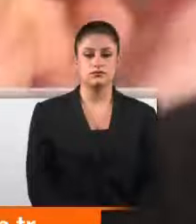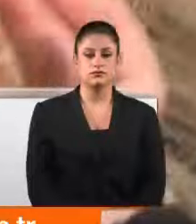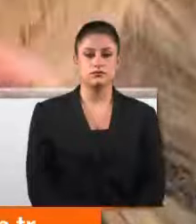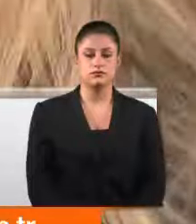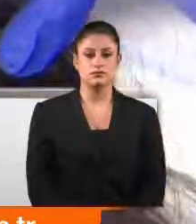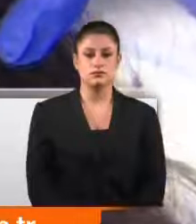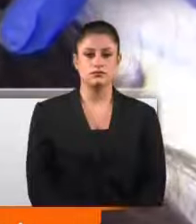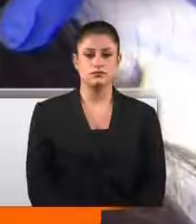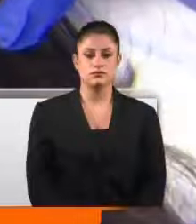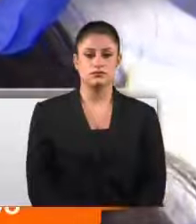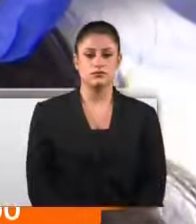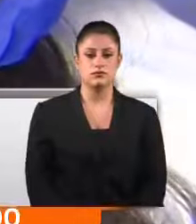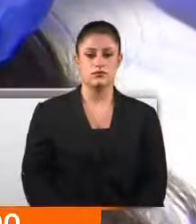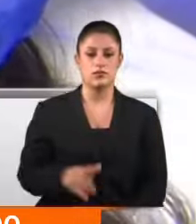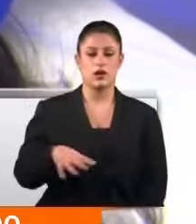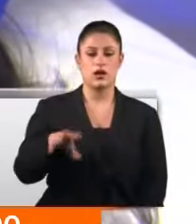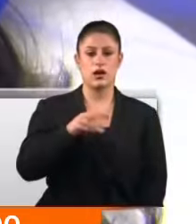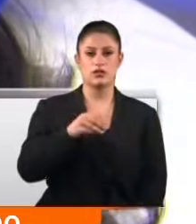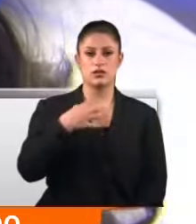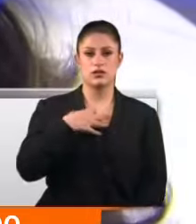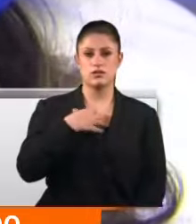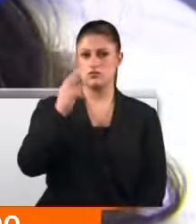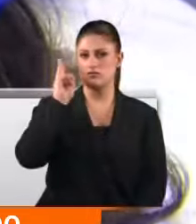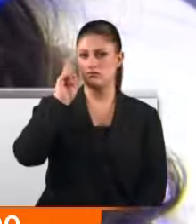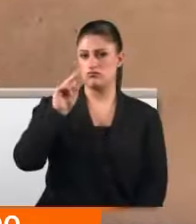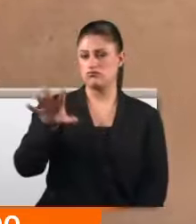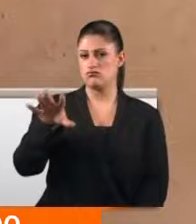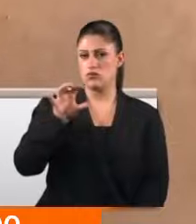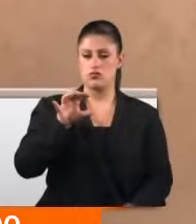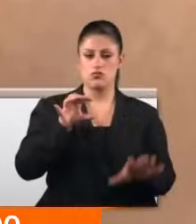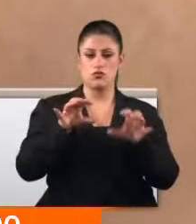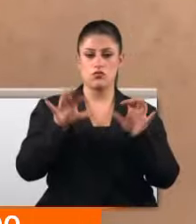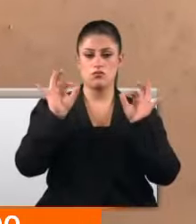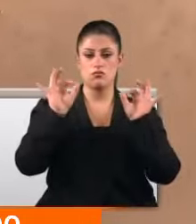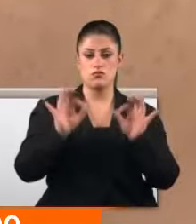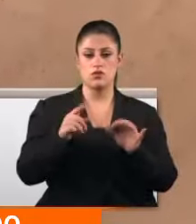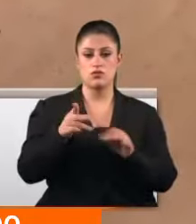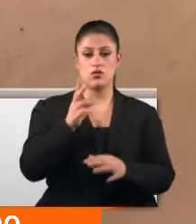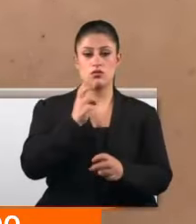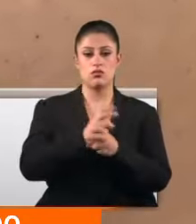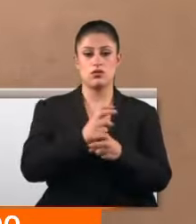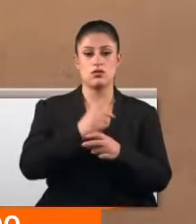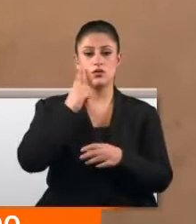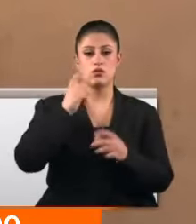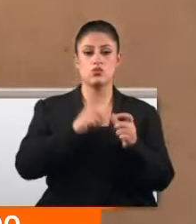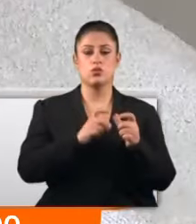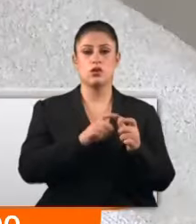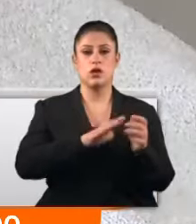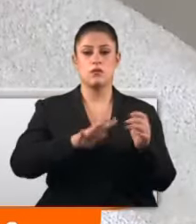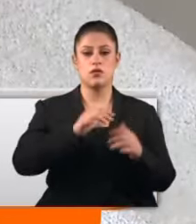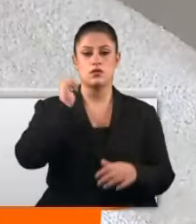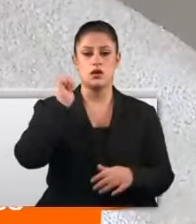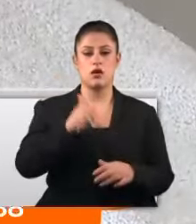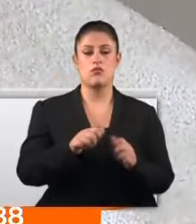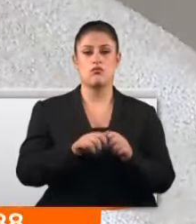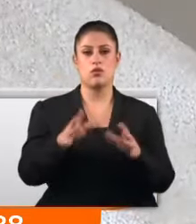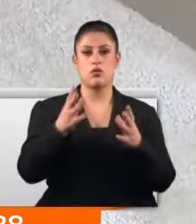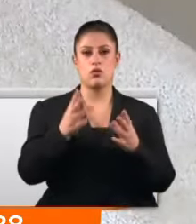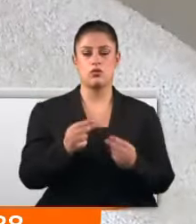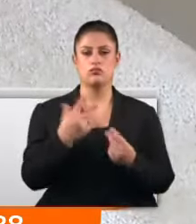özenerek yaptırdım. Her şey birbirlerine özenmeleriyle başlıyor. Tehlikeli furya sosyal medyada her gün yaygınlaşıyor.